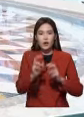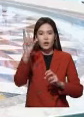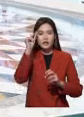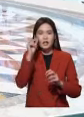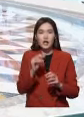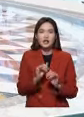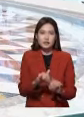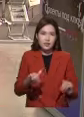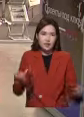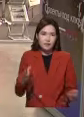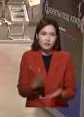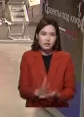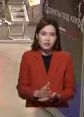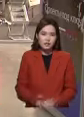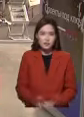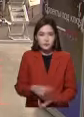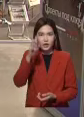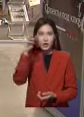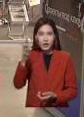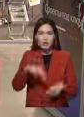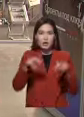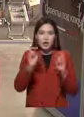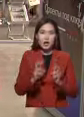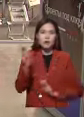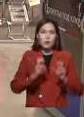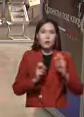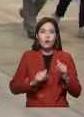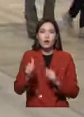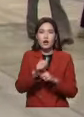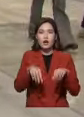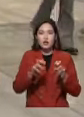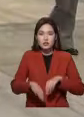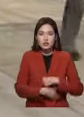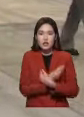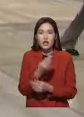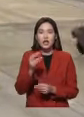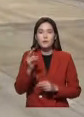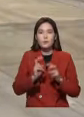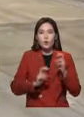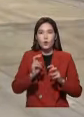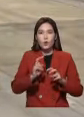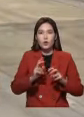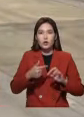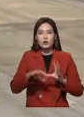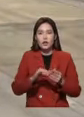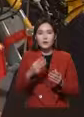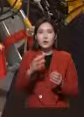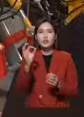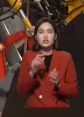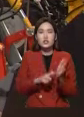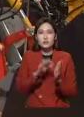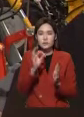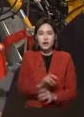түрде дамытып отырмыз. 3 жылда агроөнеркәсіп кешеніндегі қайта өңделген өнім үлесін 70%-ке арттыру керек.